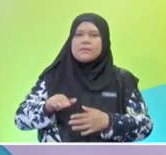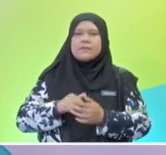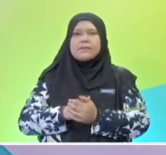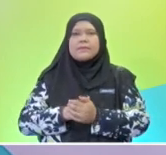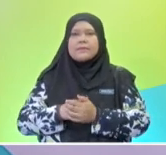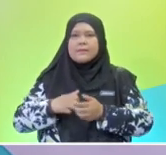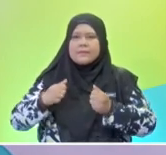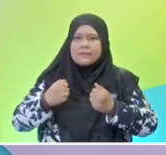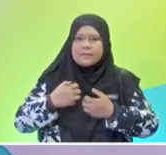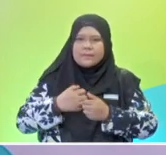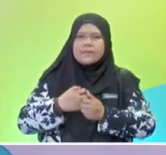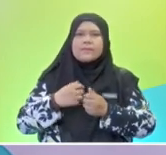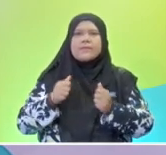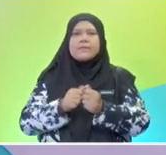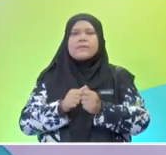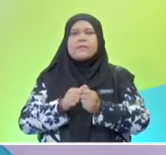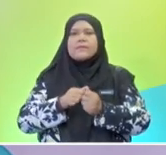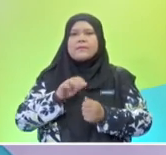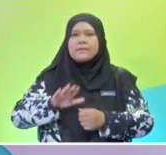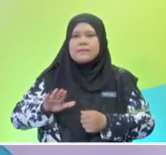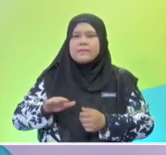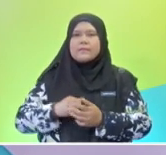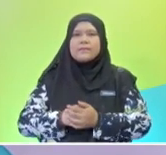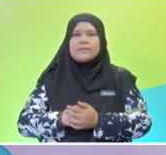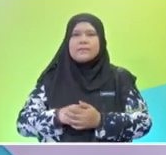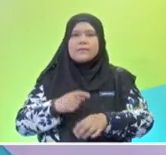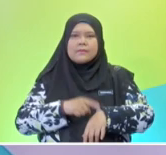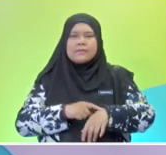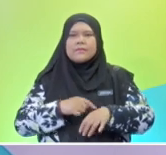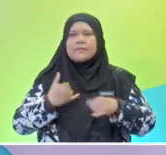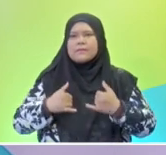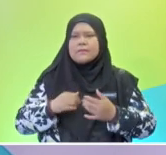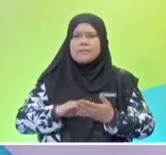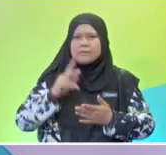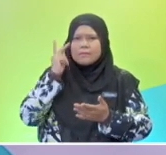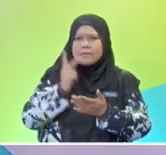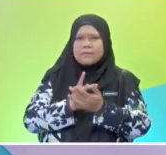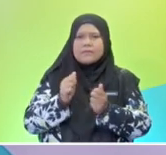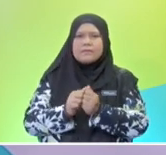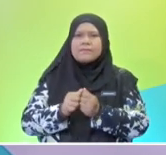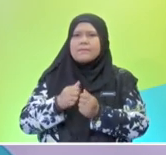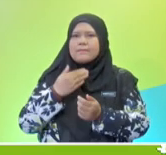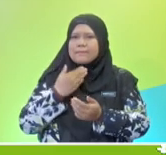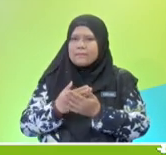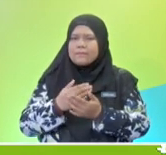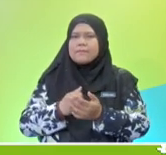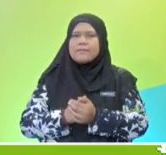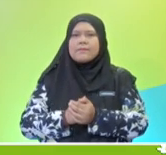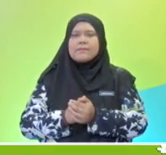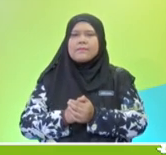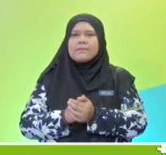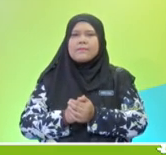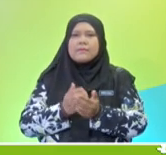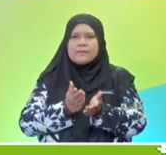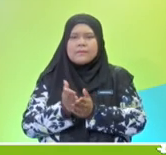dengan mereka. Okey, masa mainlah kita akan dapat mengenali lebih erat tentang mereka. Okey,